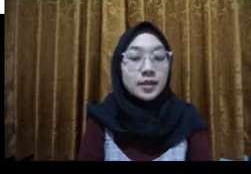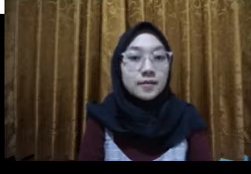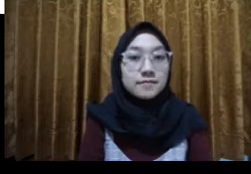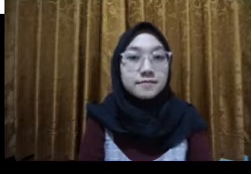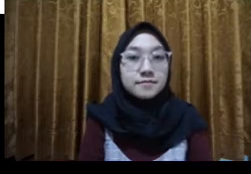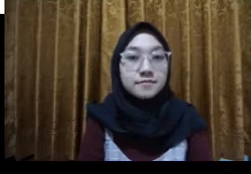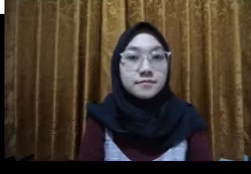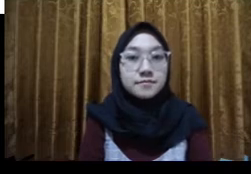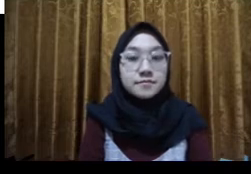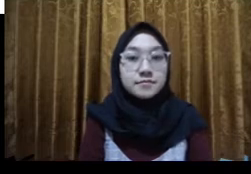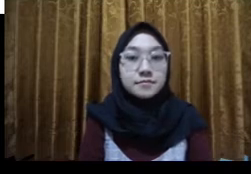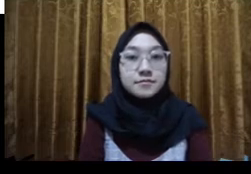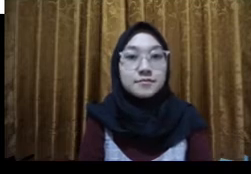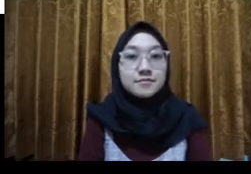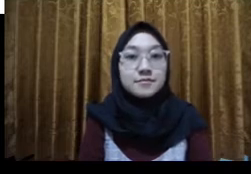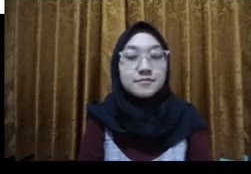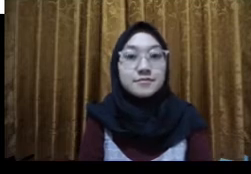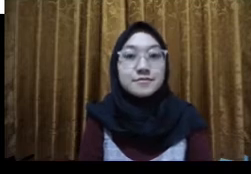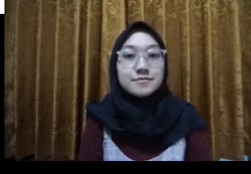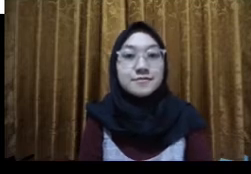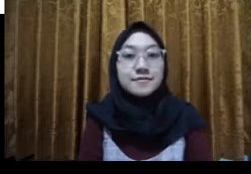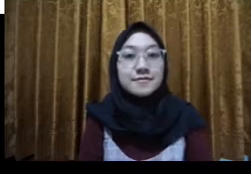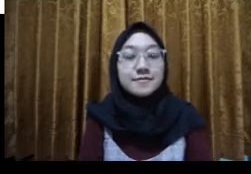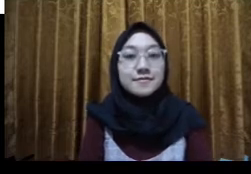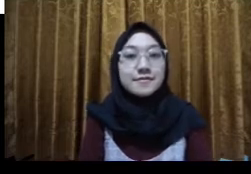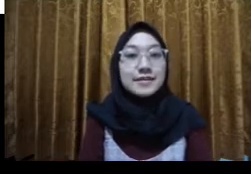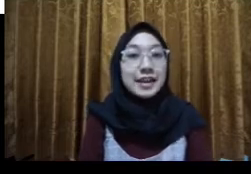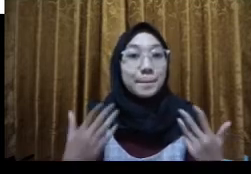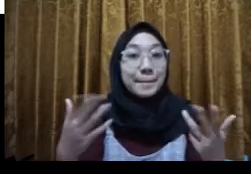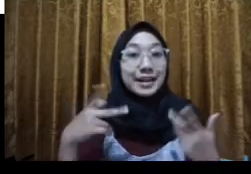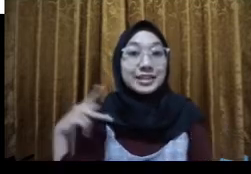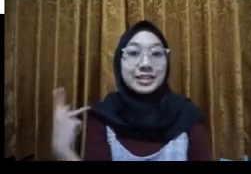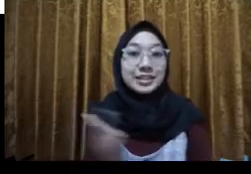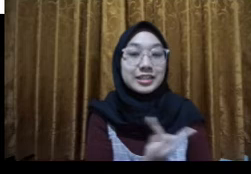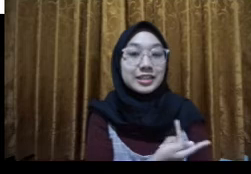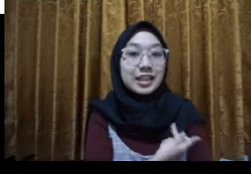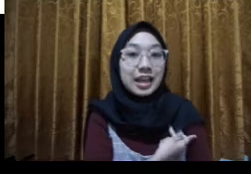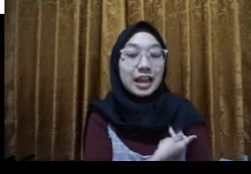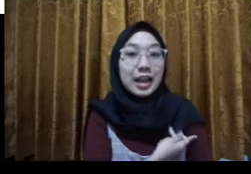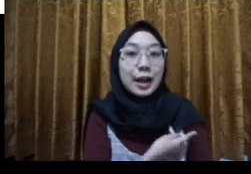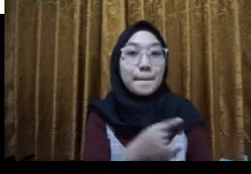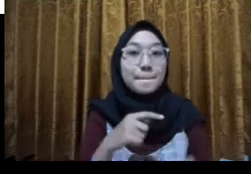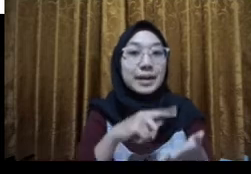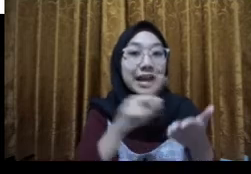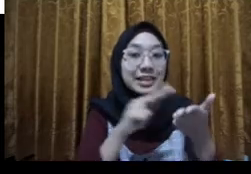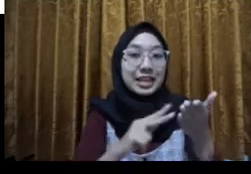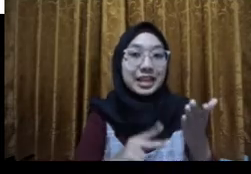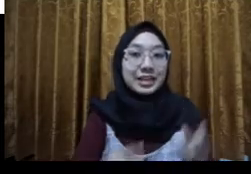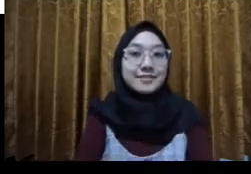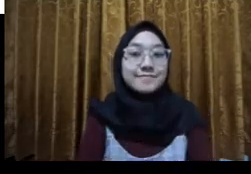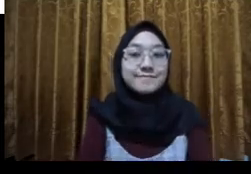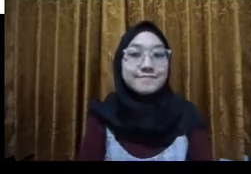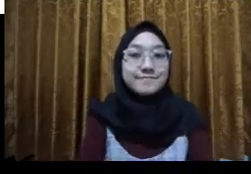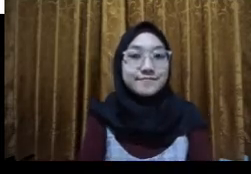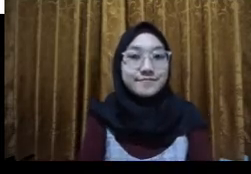gitu. Jadi tanpa berlama-lama lagi, mari kita langsung praktek saja. Sekarang saya sudah berada